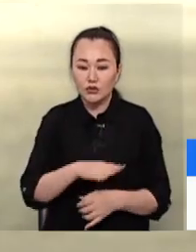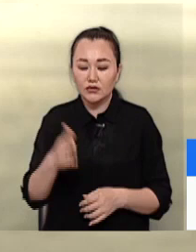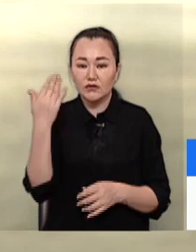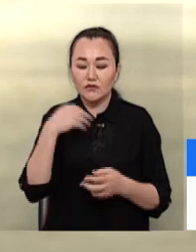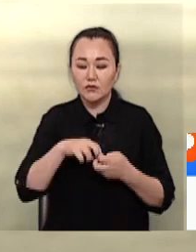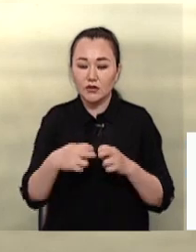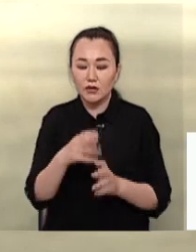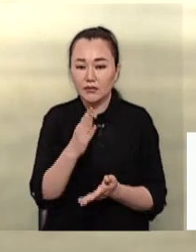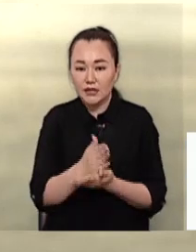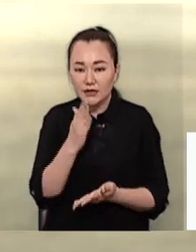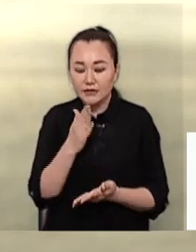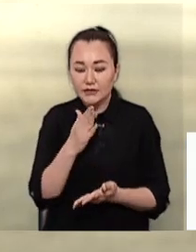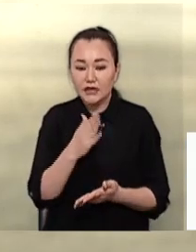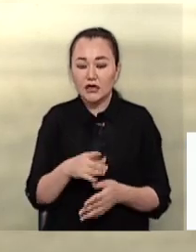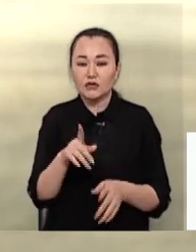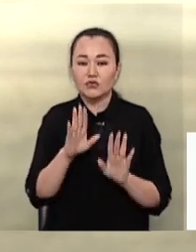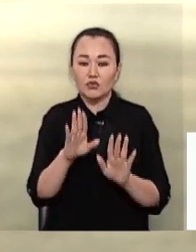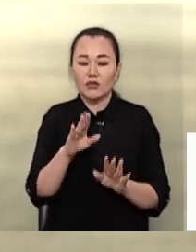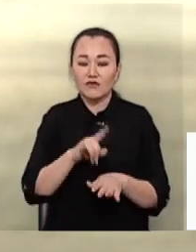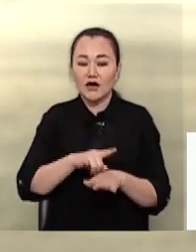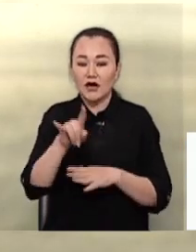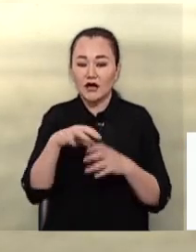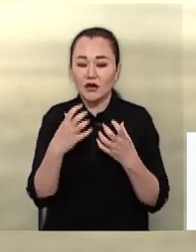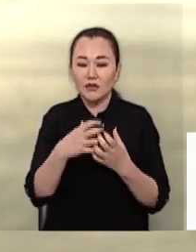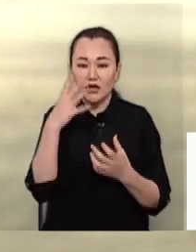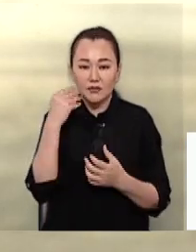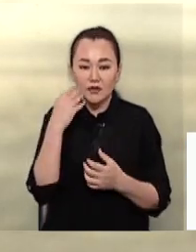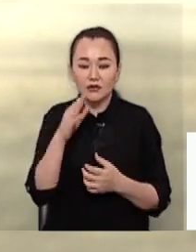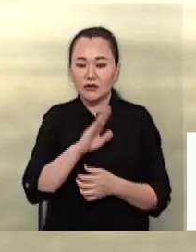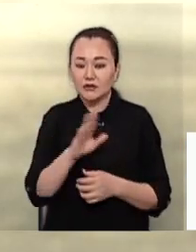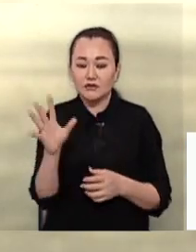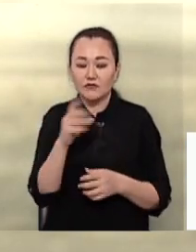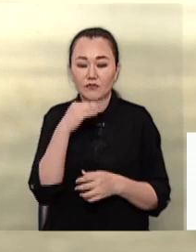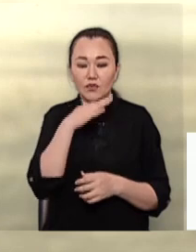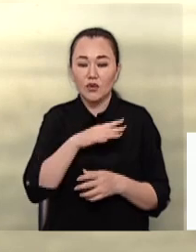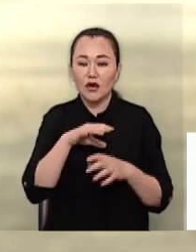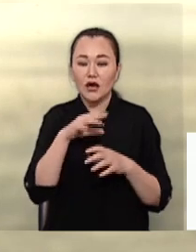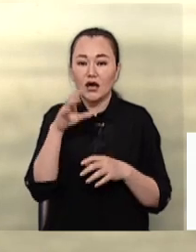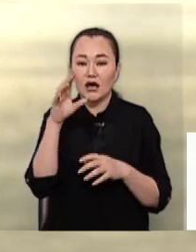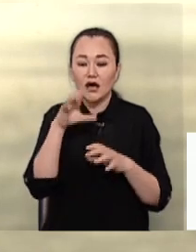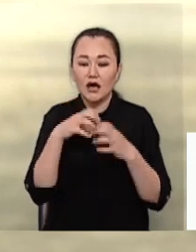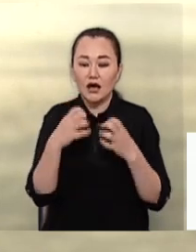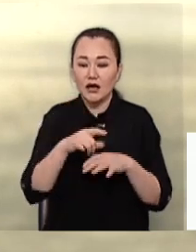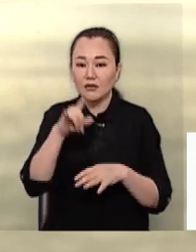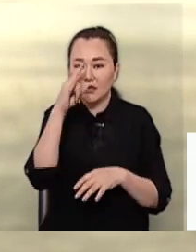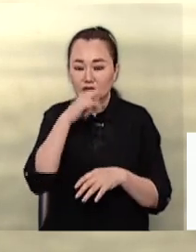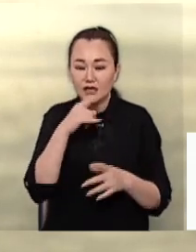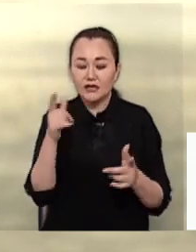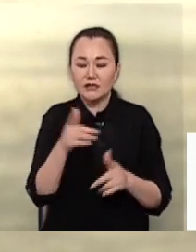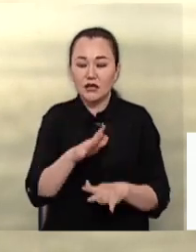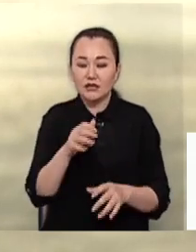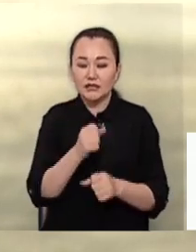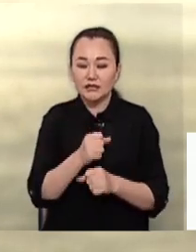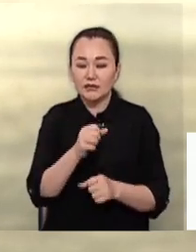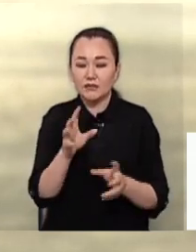проблема существующая. Она не только в аэропорту Алматы, она практически во многих аэропортах Казахстана, когда несогласованность